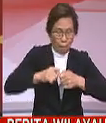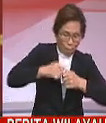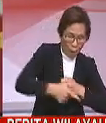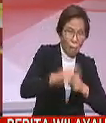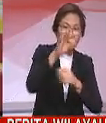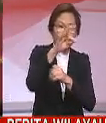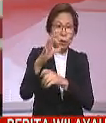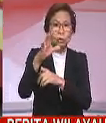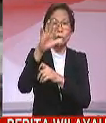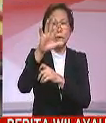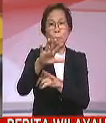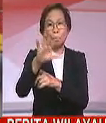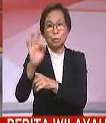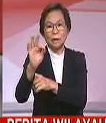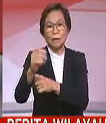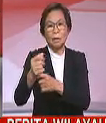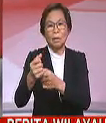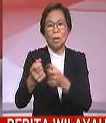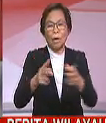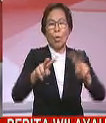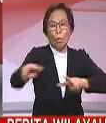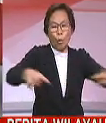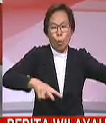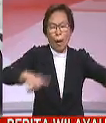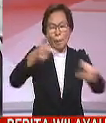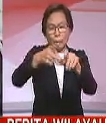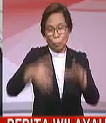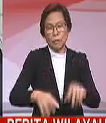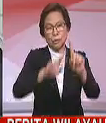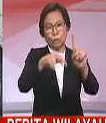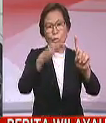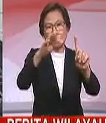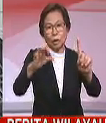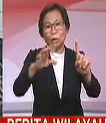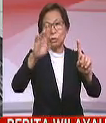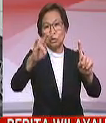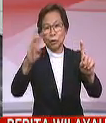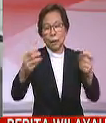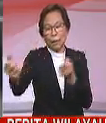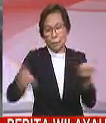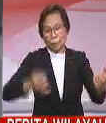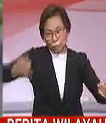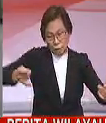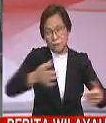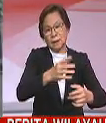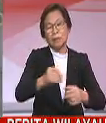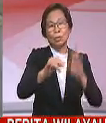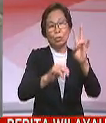membabitkan 959 pengendali van penumpang, 1,976 pemandu teksi